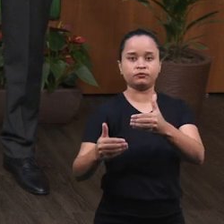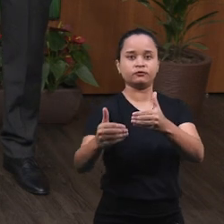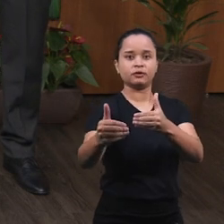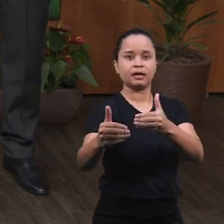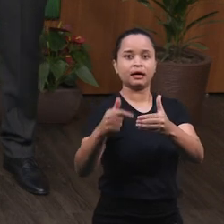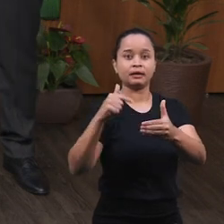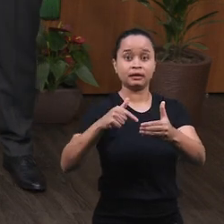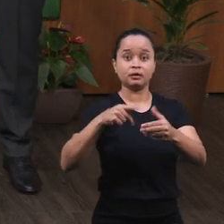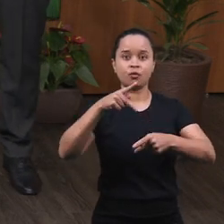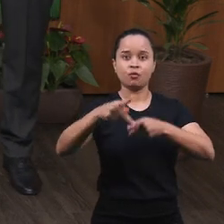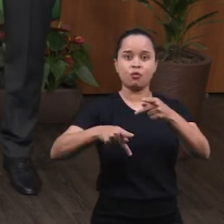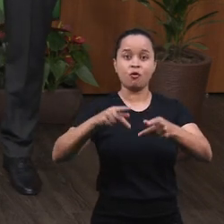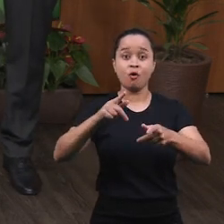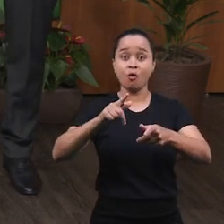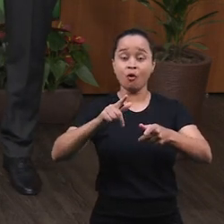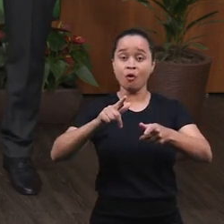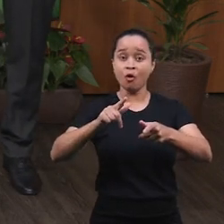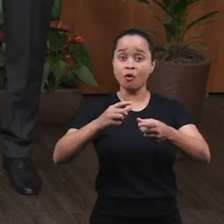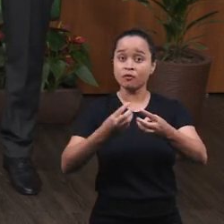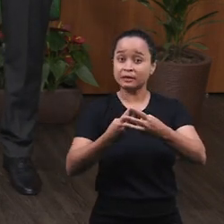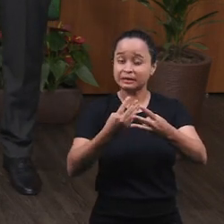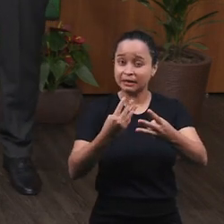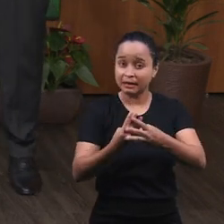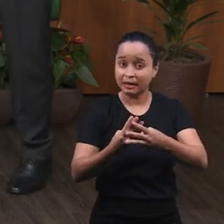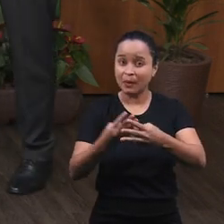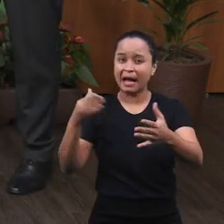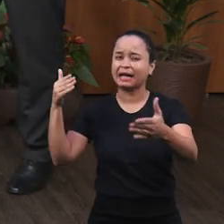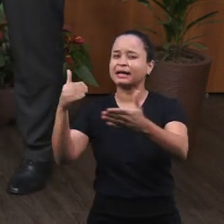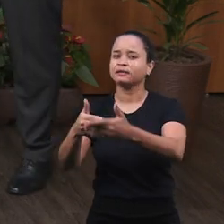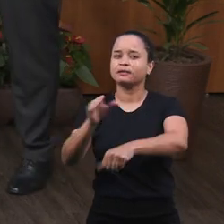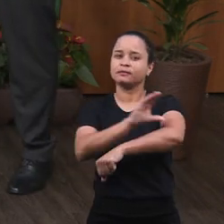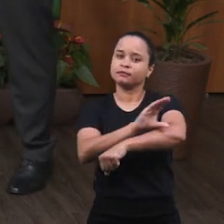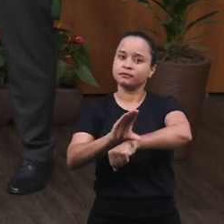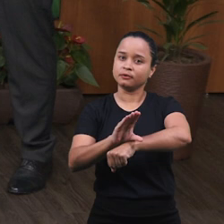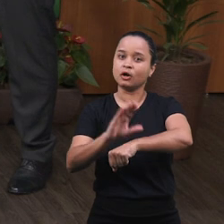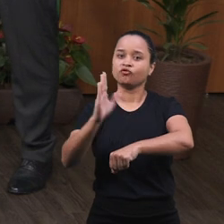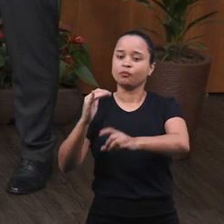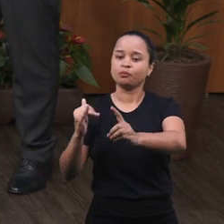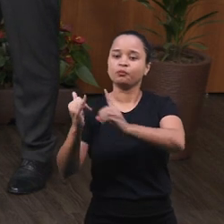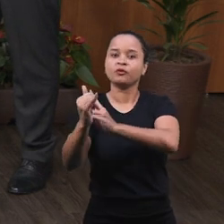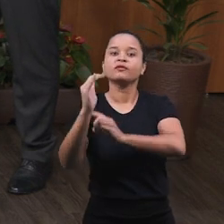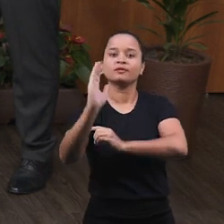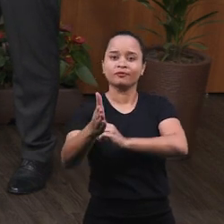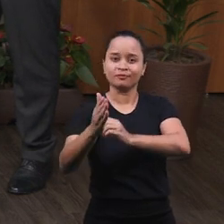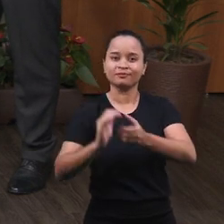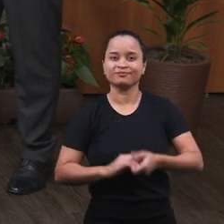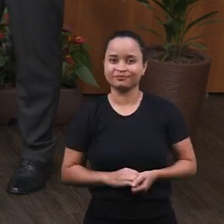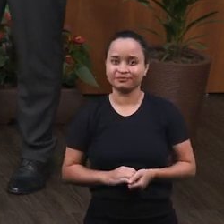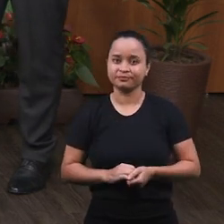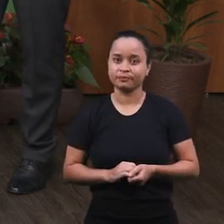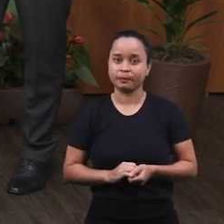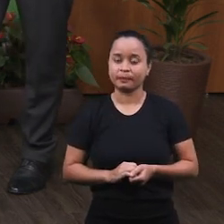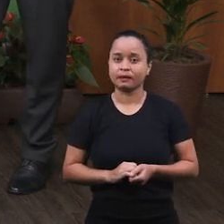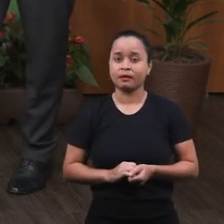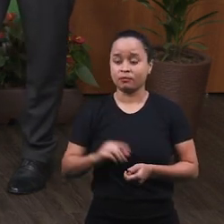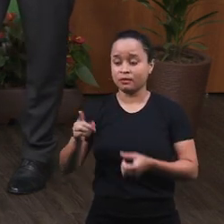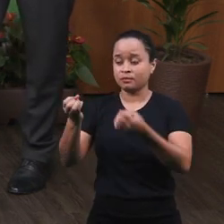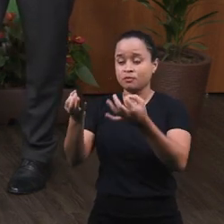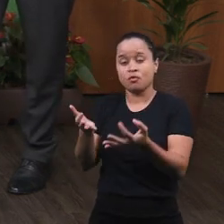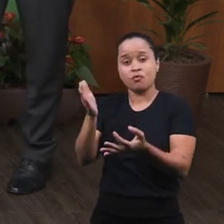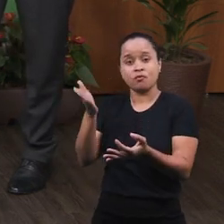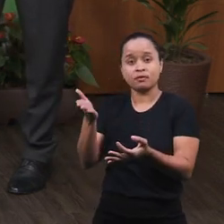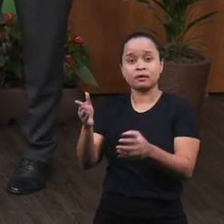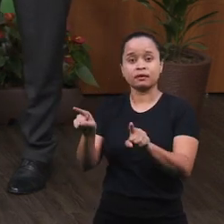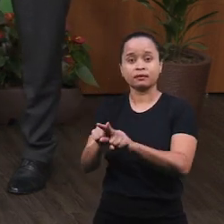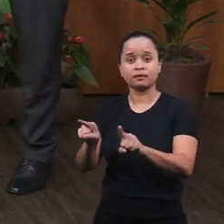sortie d'Israël vers la terre promise, parce que était déjà une prophétie, comme tu as dit, une prophétie